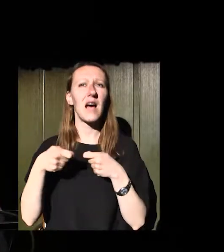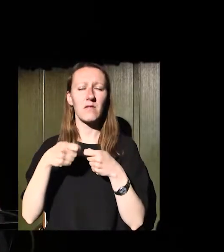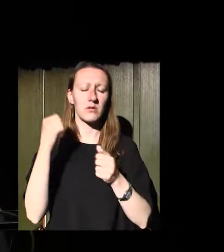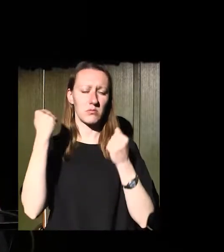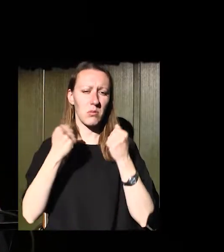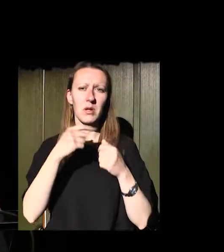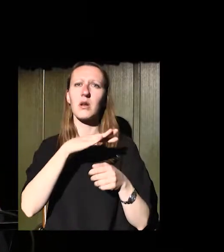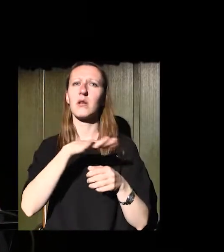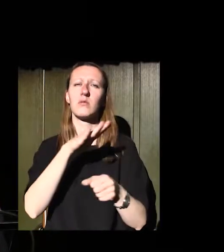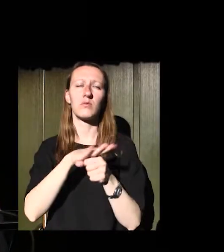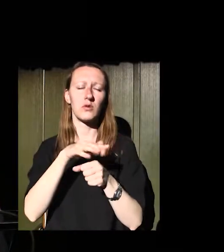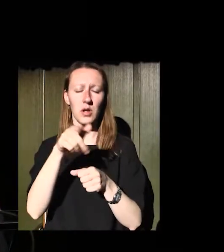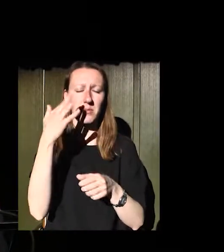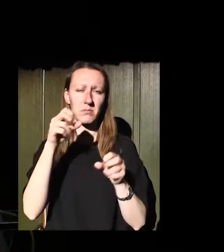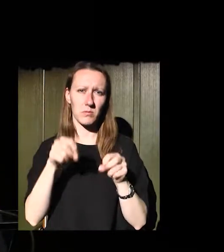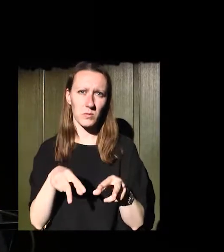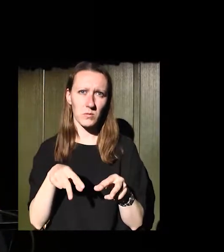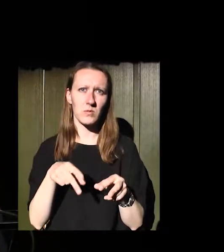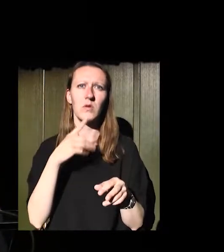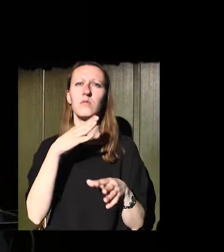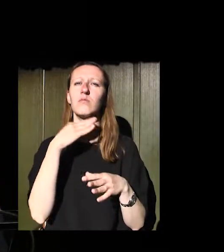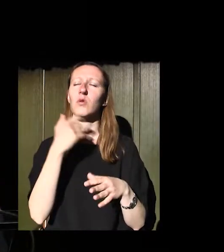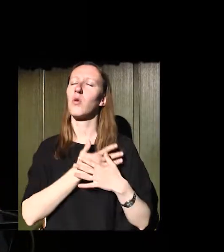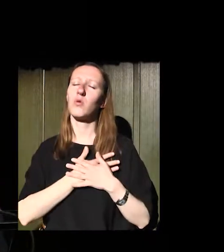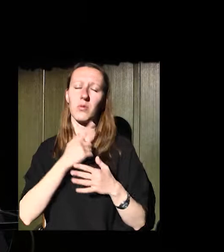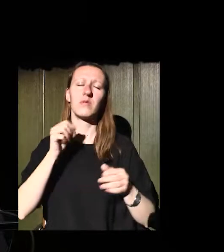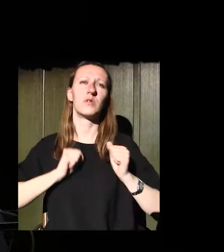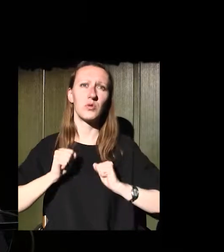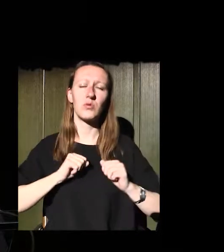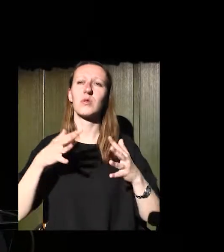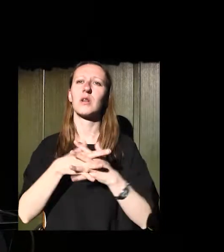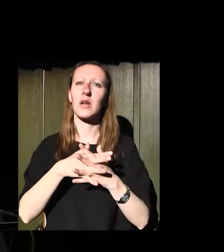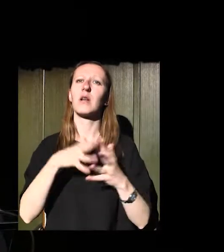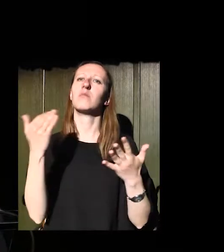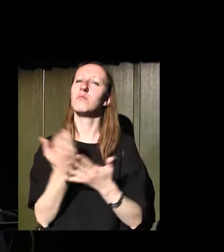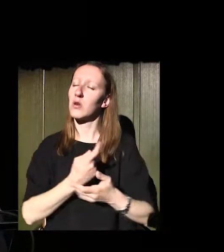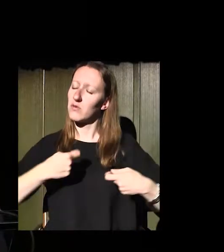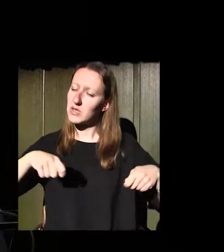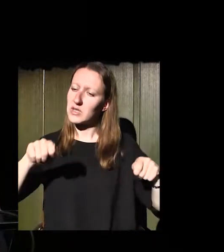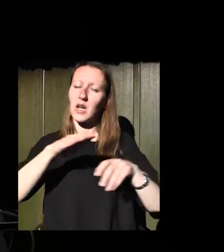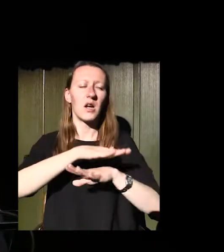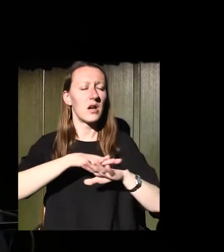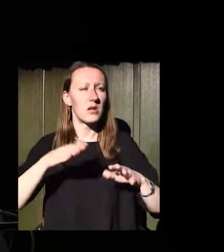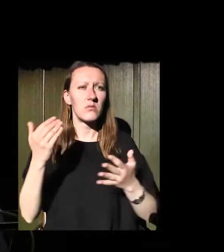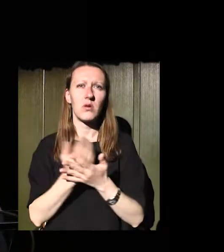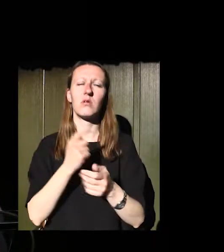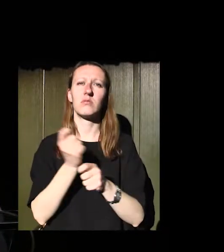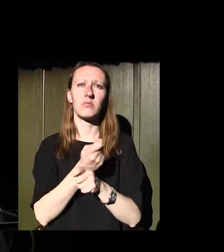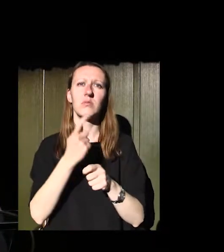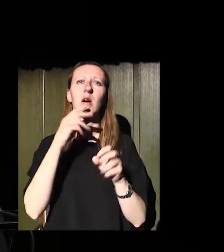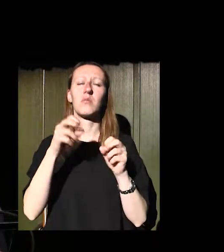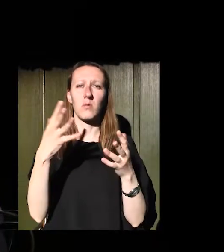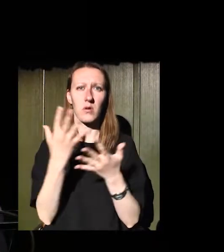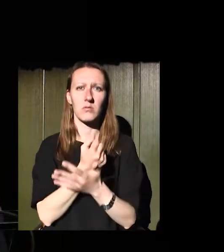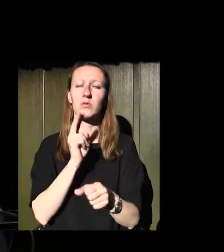Savezničko bombardiranje dodatno je razorilo tadašnju Pulu. Uz mnogo ljubavi i truda, grad je ponovno izgrađen iz temelja, a